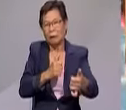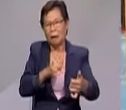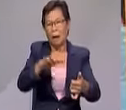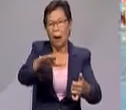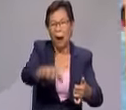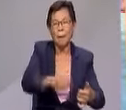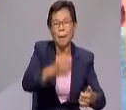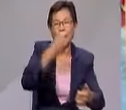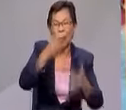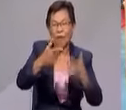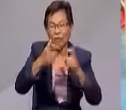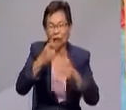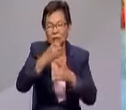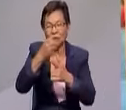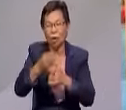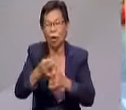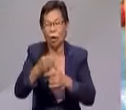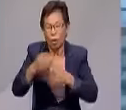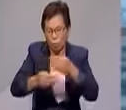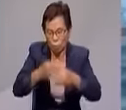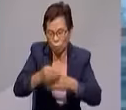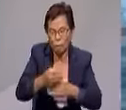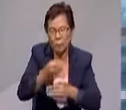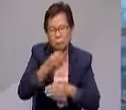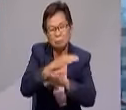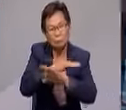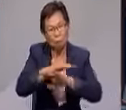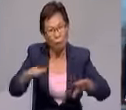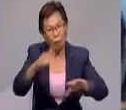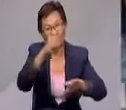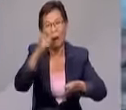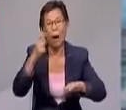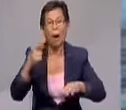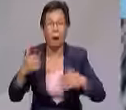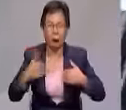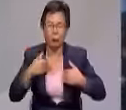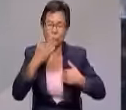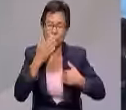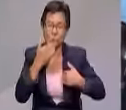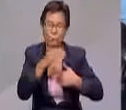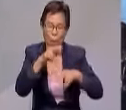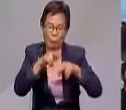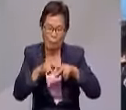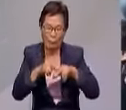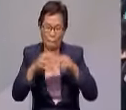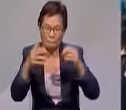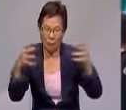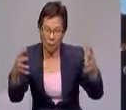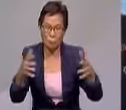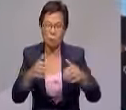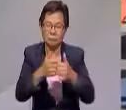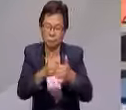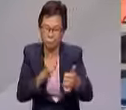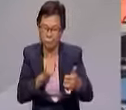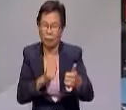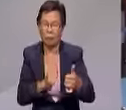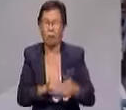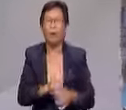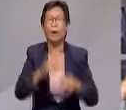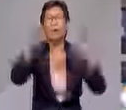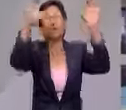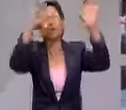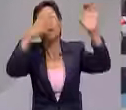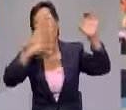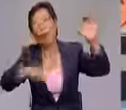mengambil makanan segera atau yang diproses kerana mengandungi gula dan juga garam yang tinggi. Dalam pada itu, meski cuaca